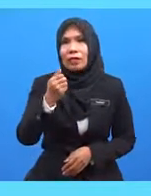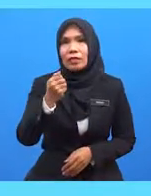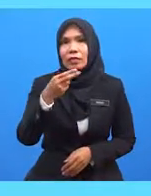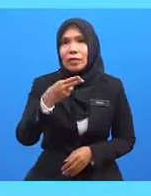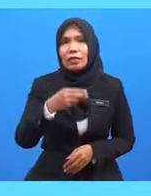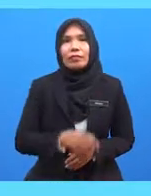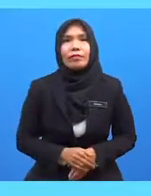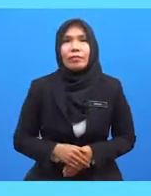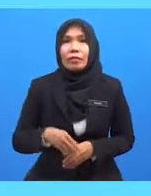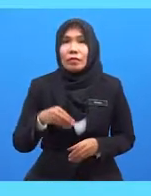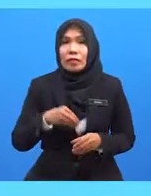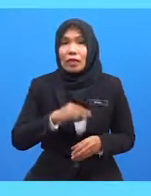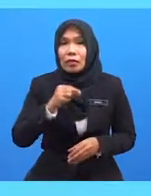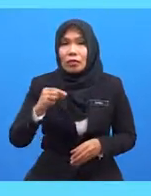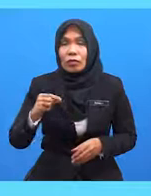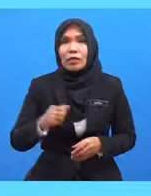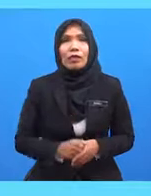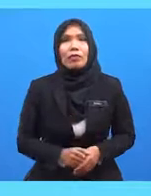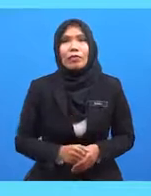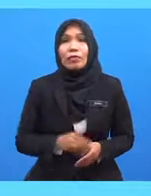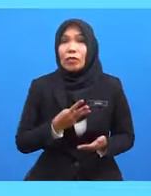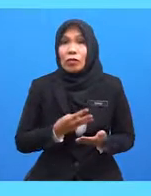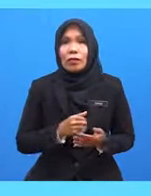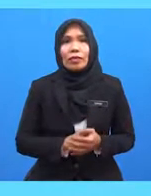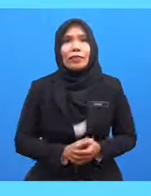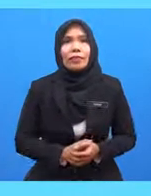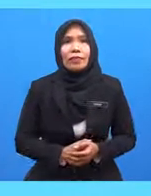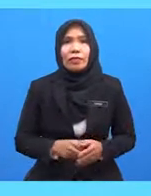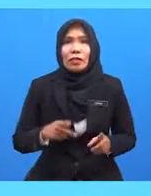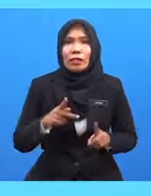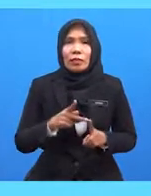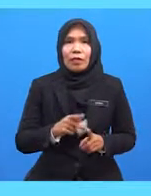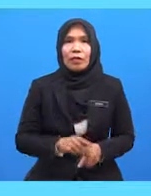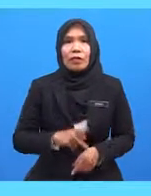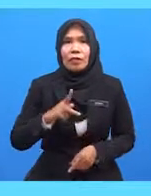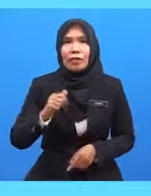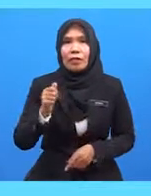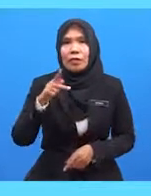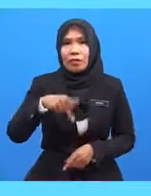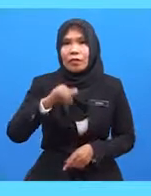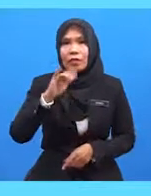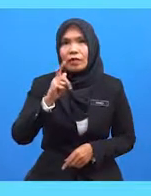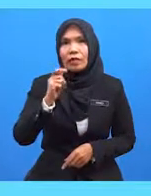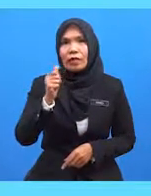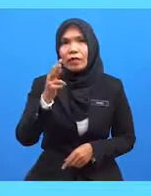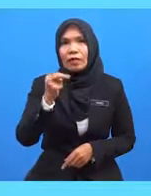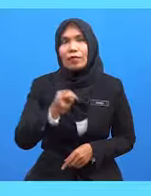1601 Masihi. Surat Sultan Alauddin Shah dari Aceh dalam tulisan Jawi kepada